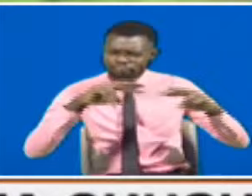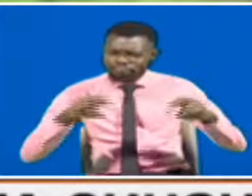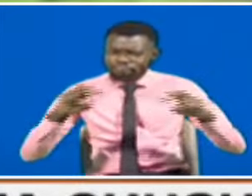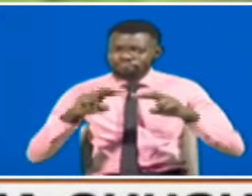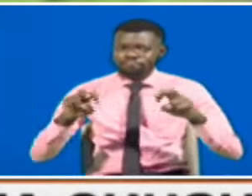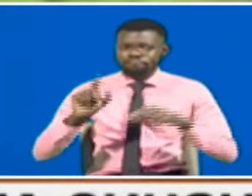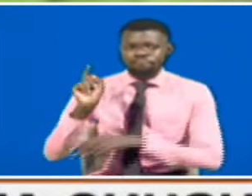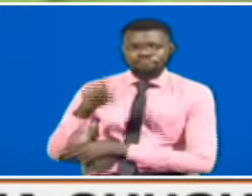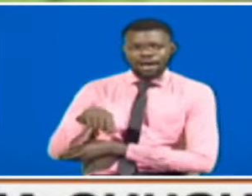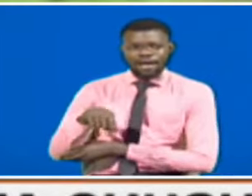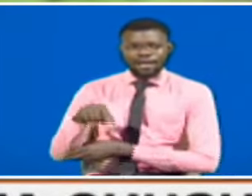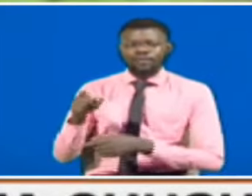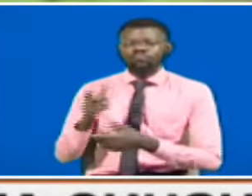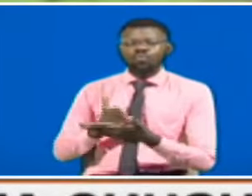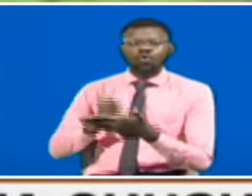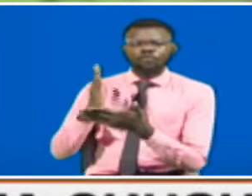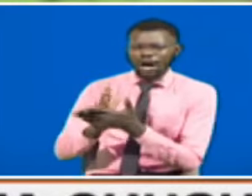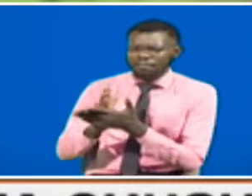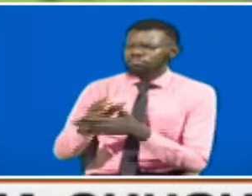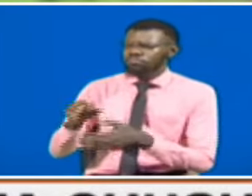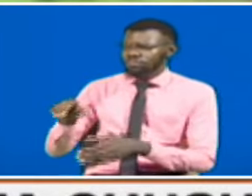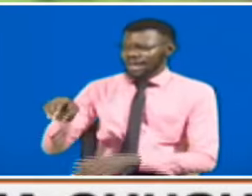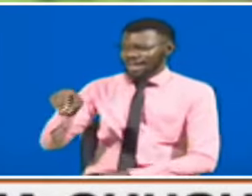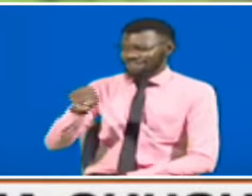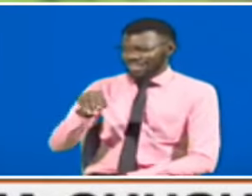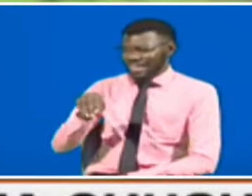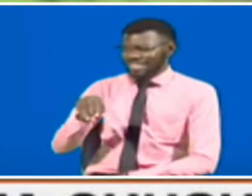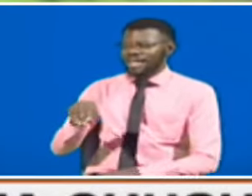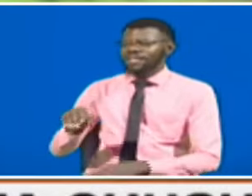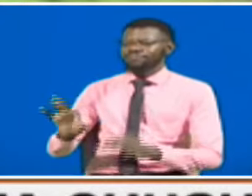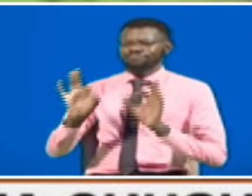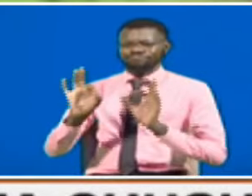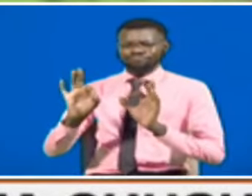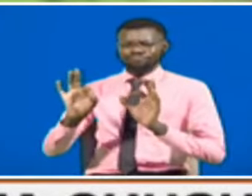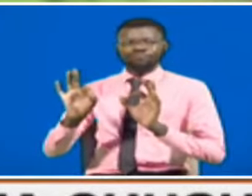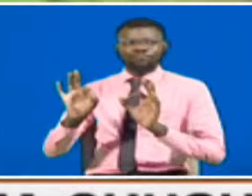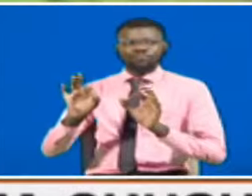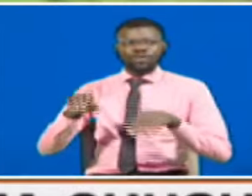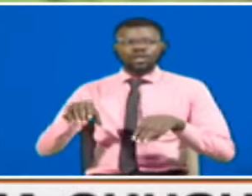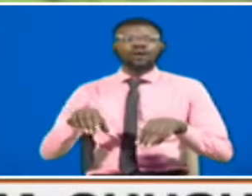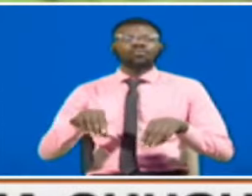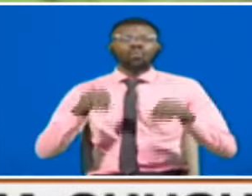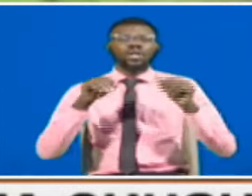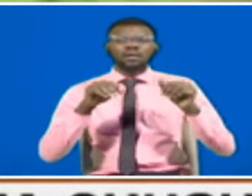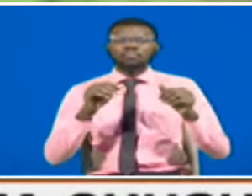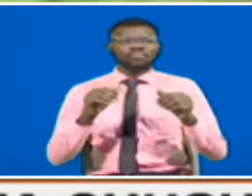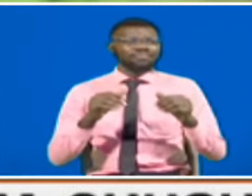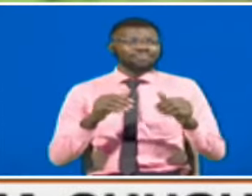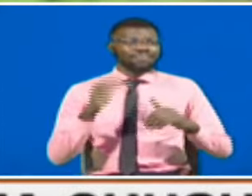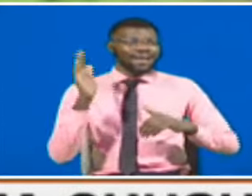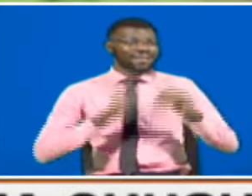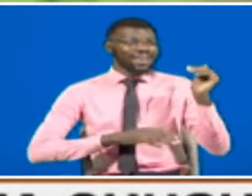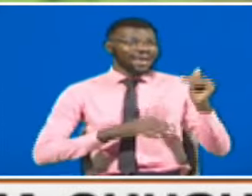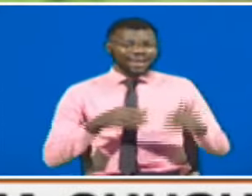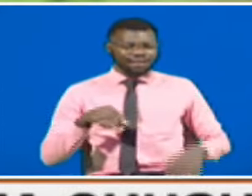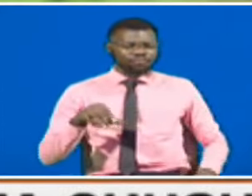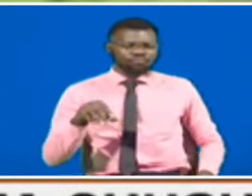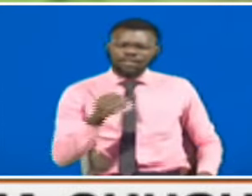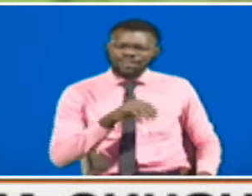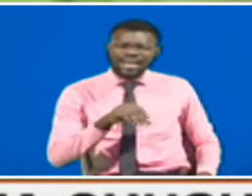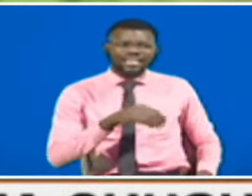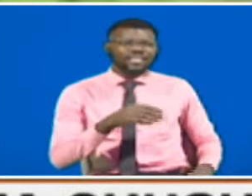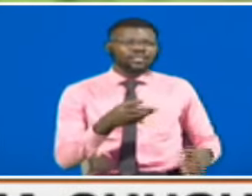and verify that it is the best quality for our people. Otherwise, ni kazi bure kupatia nyinyi mbegu ya